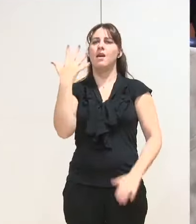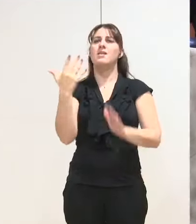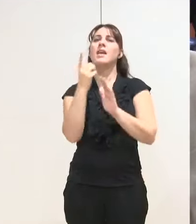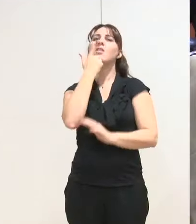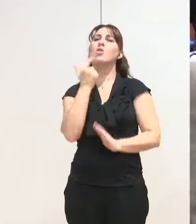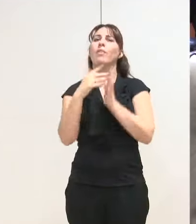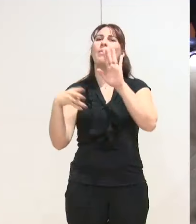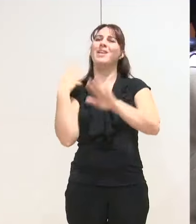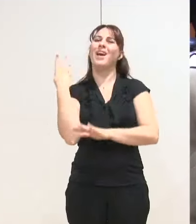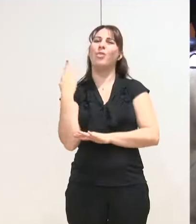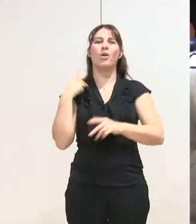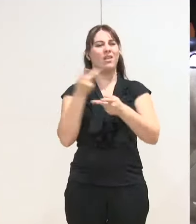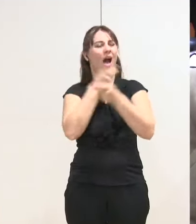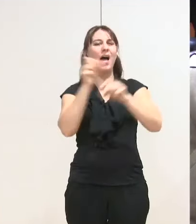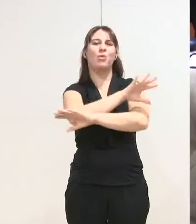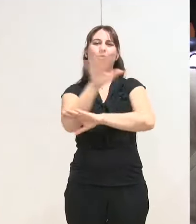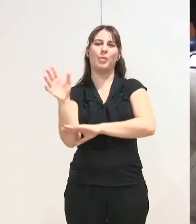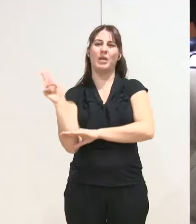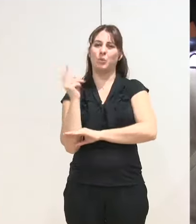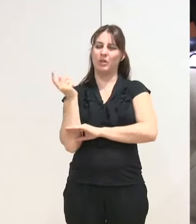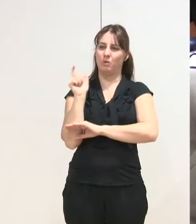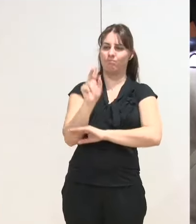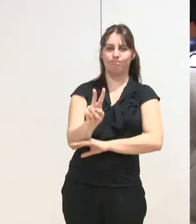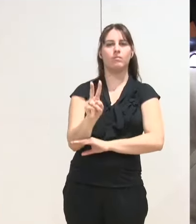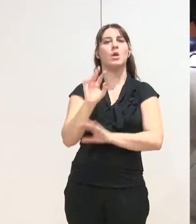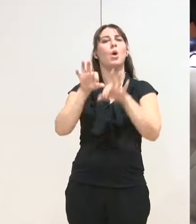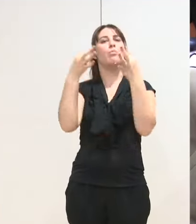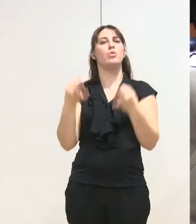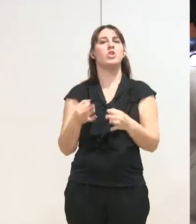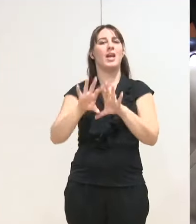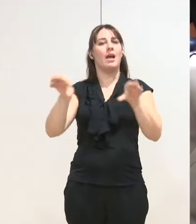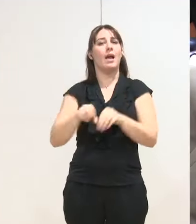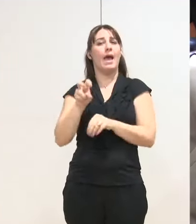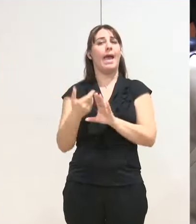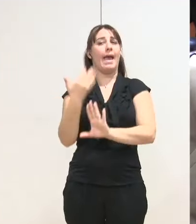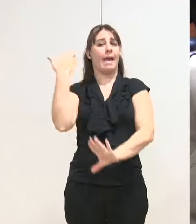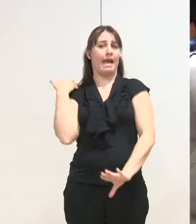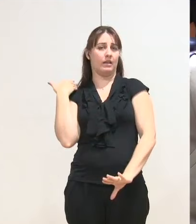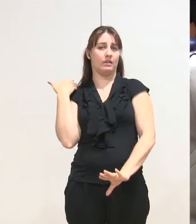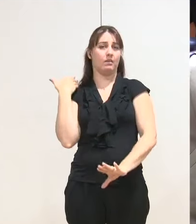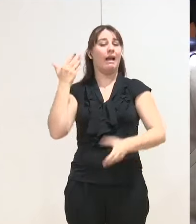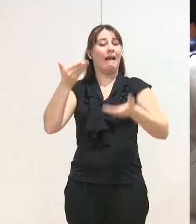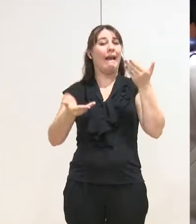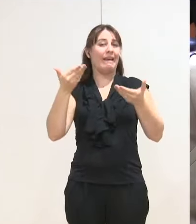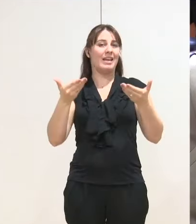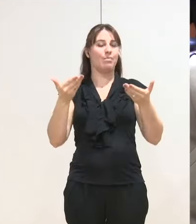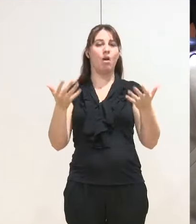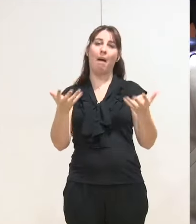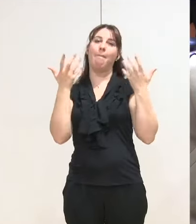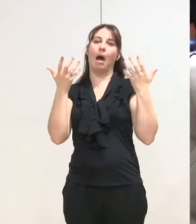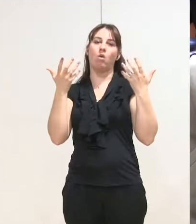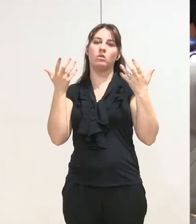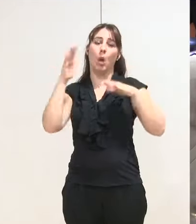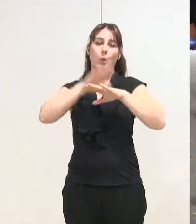2014 le dernier budget voté par l'ancienne majorité n'était donc équilibré qu'en apparence en